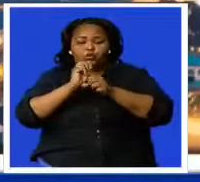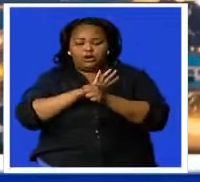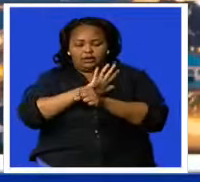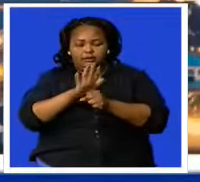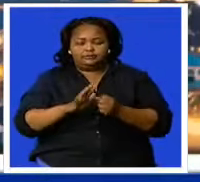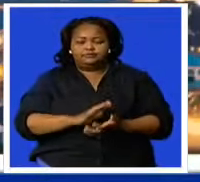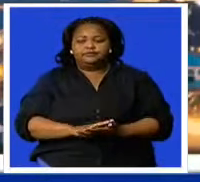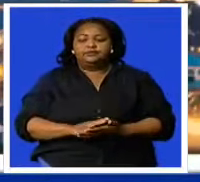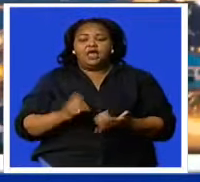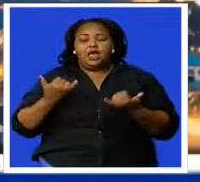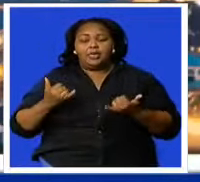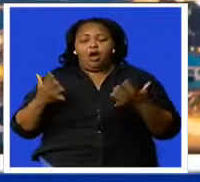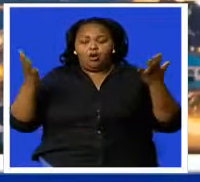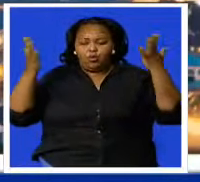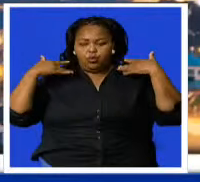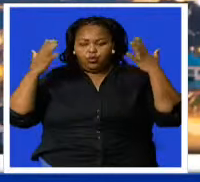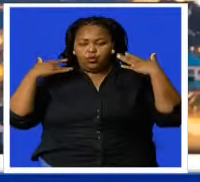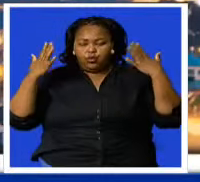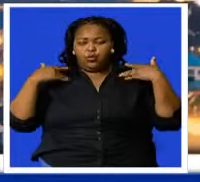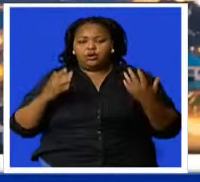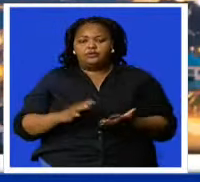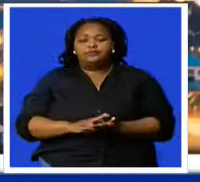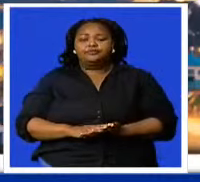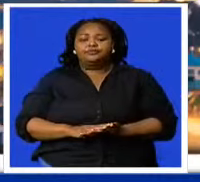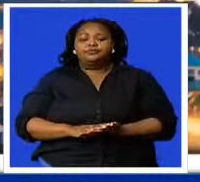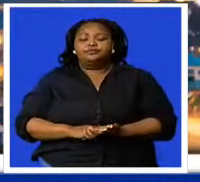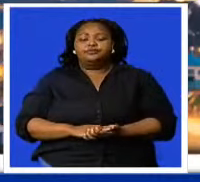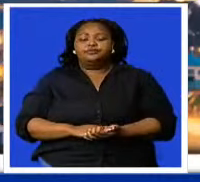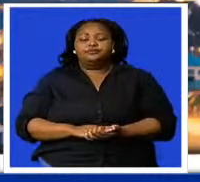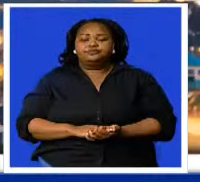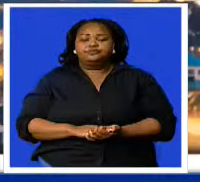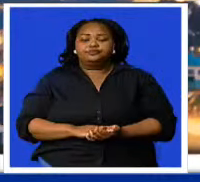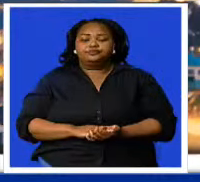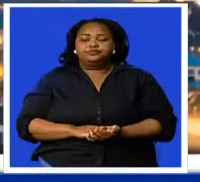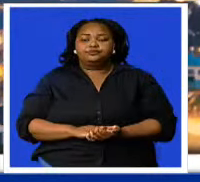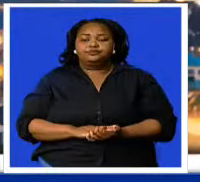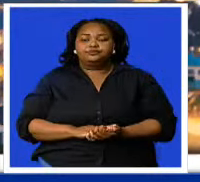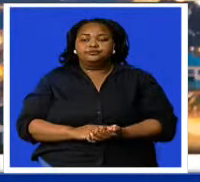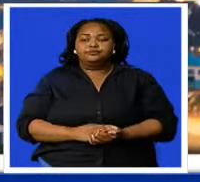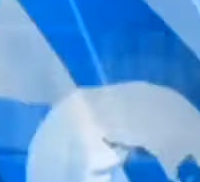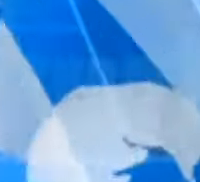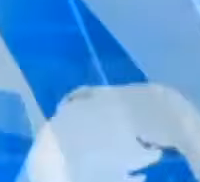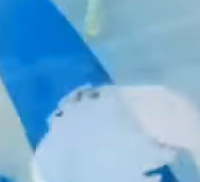Masotla mahla sibahlole titolo sithi nekunatha imandi nasibuya ke Tindzaba tiyachubeka.